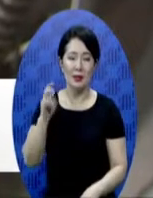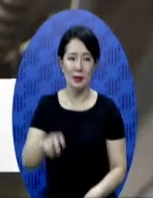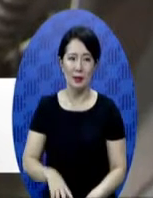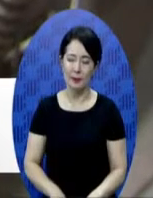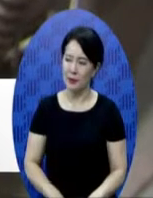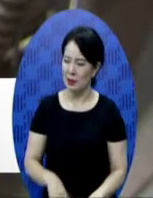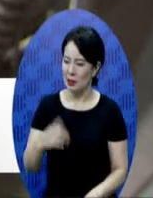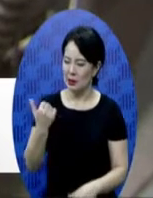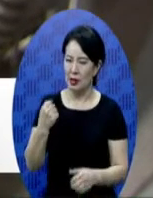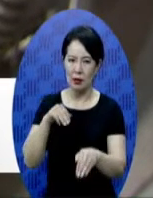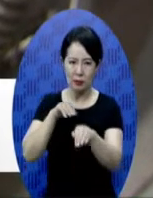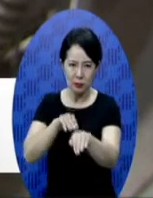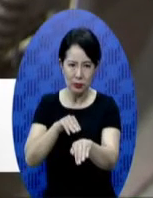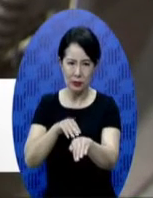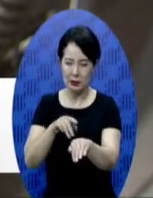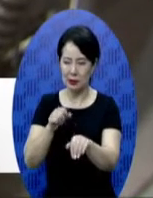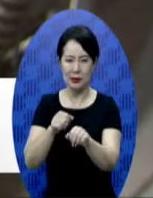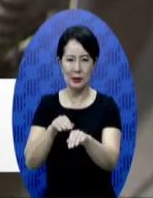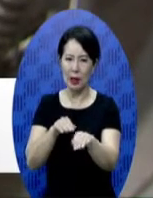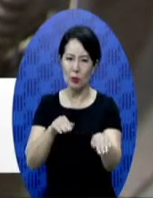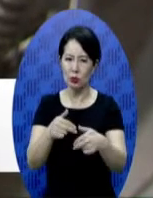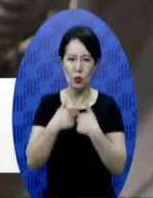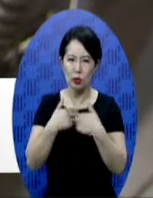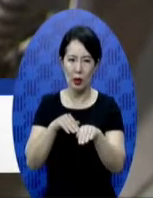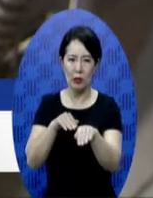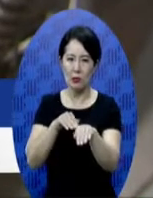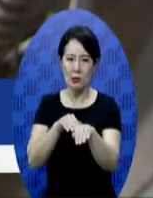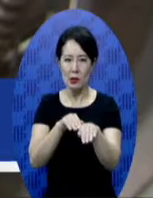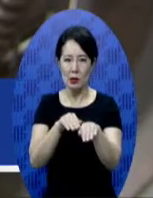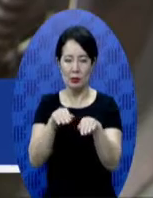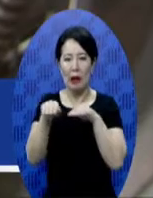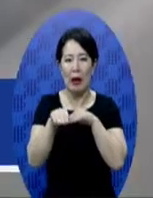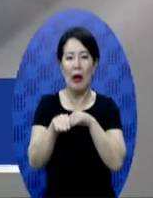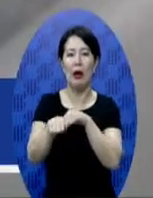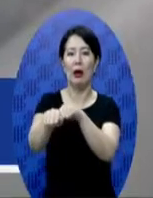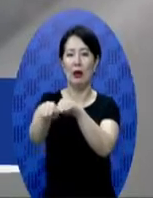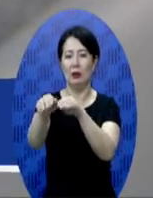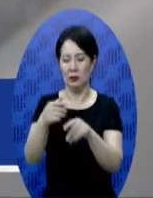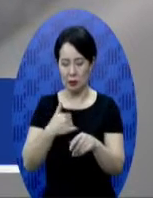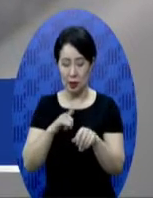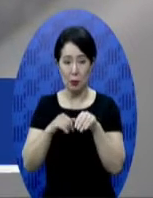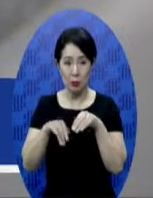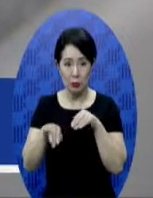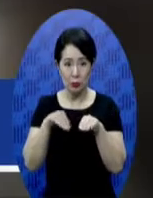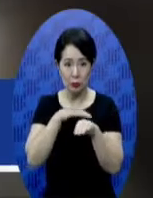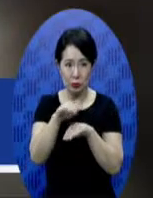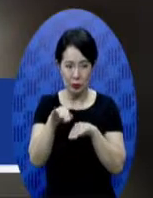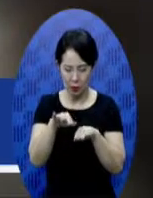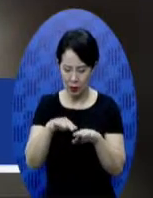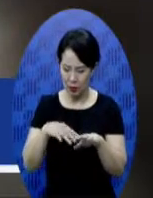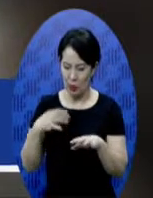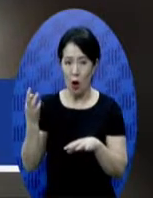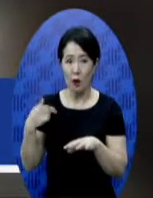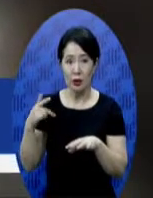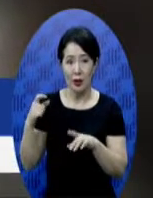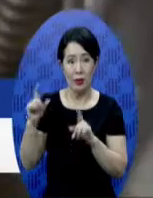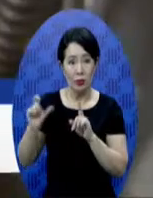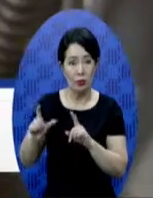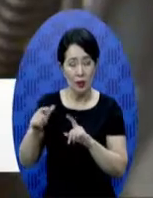зам тавьж өгөхгүй бас зогсоод өнөхтүүд байна аа. Эсвэл араас дагаа давхитдаг юм уу? Би одгэрлэмчтэй ер нь баг ихэнхтэй